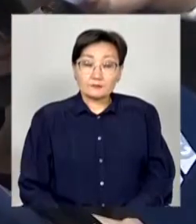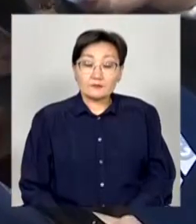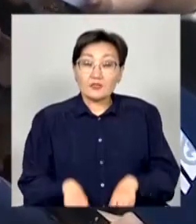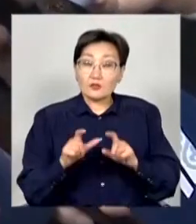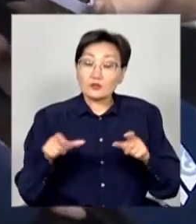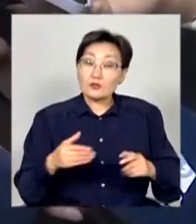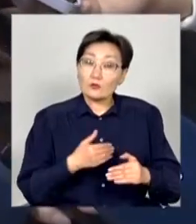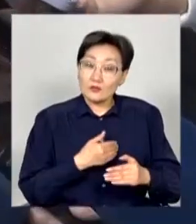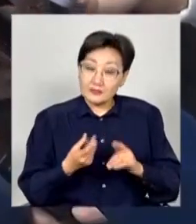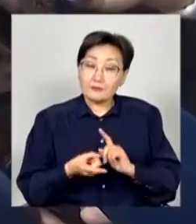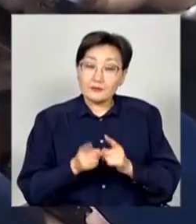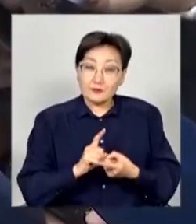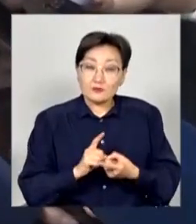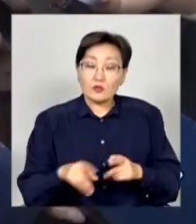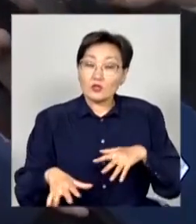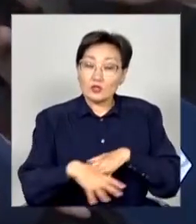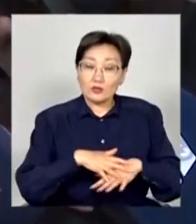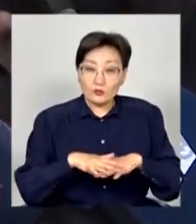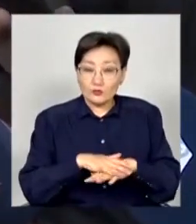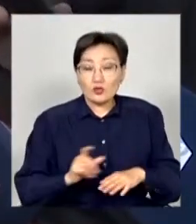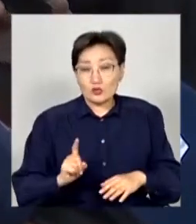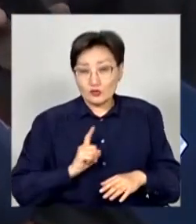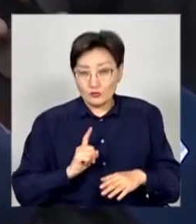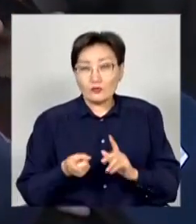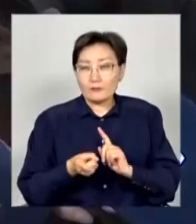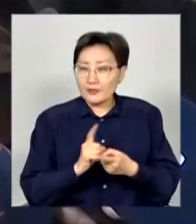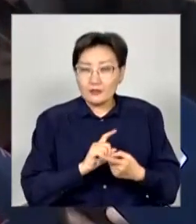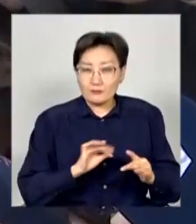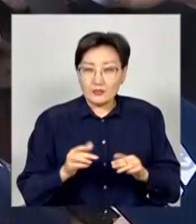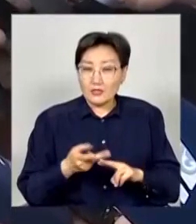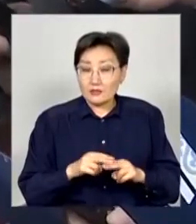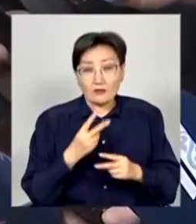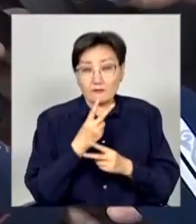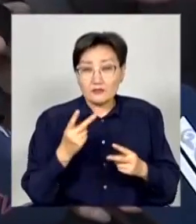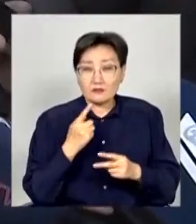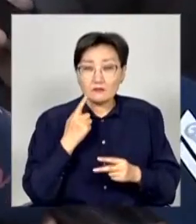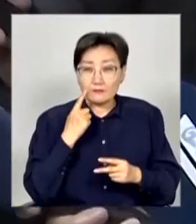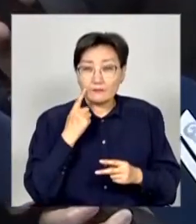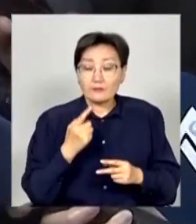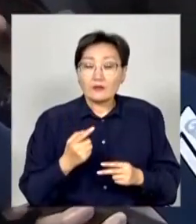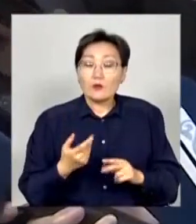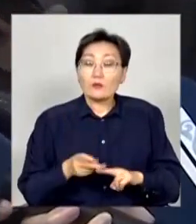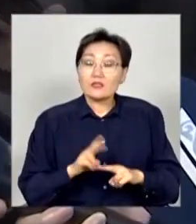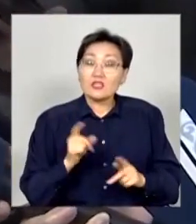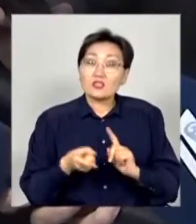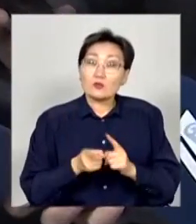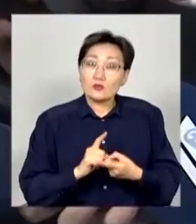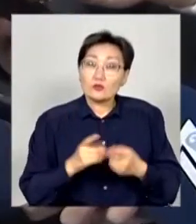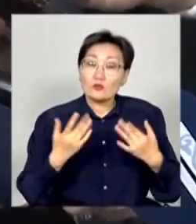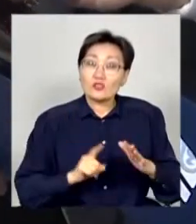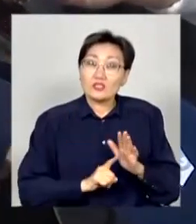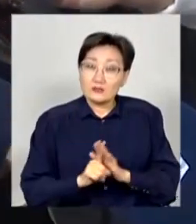Люди хотят перемен. Народ ждет перемен. Это я видел. Поэтому изменения должны уже